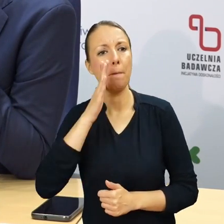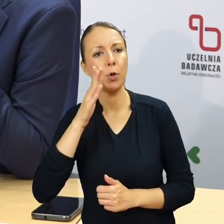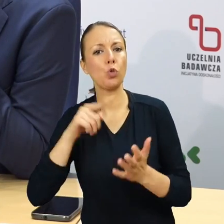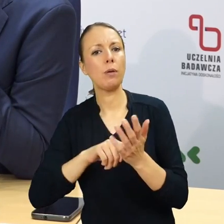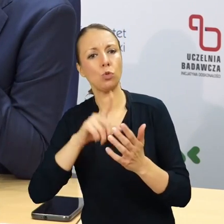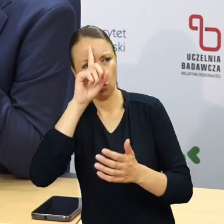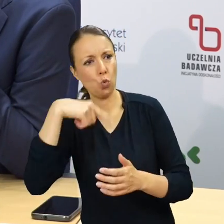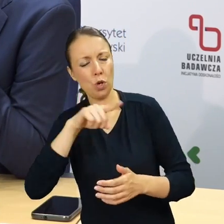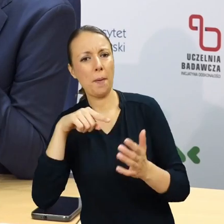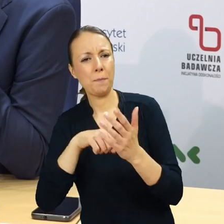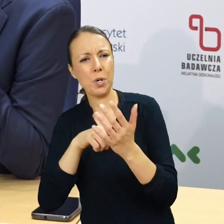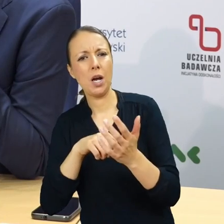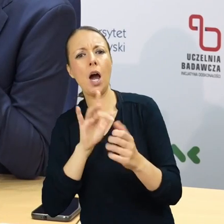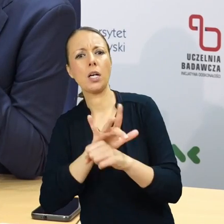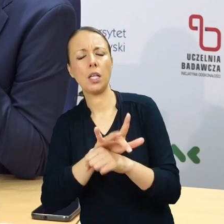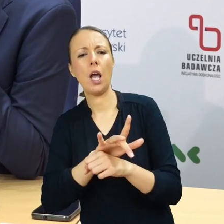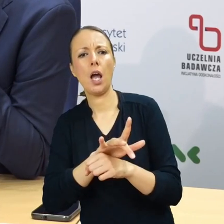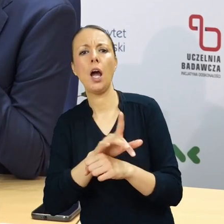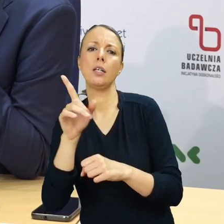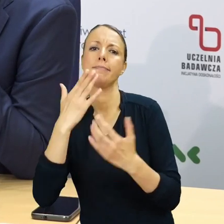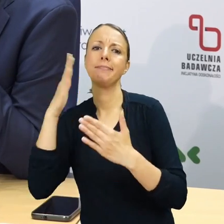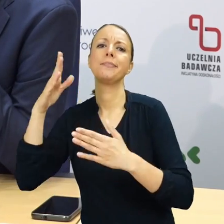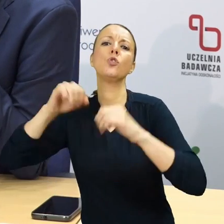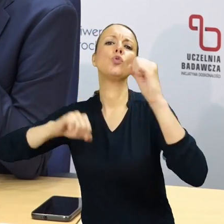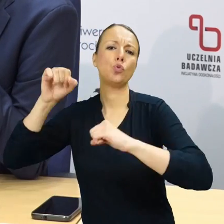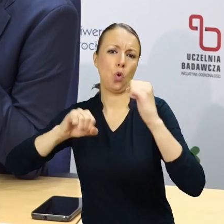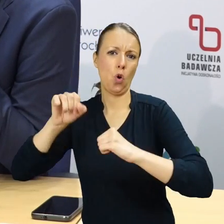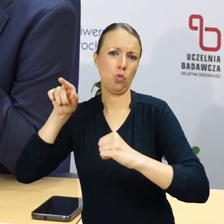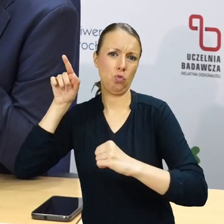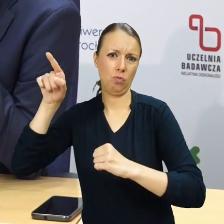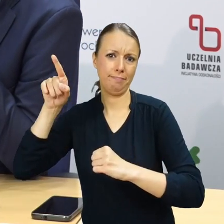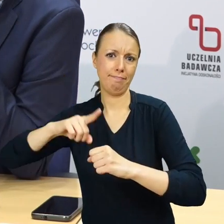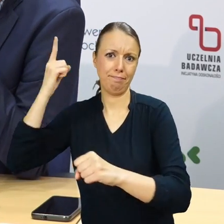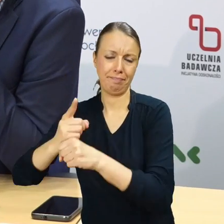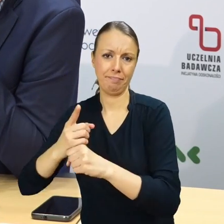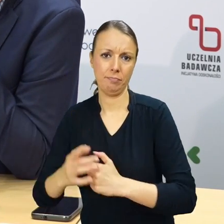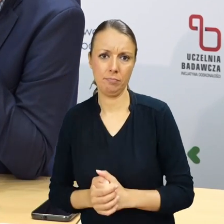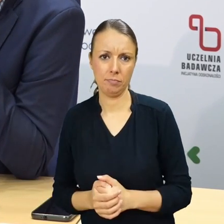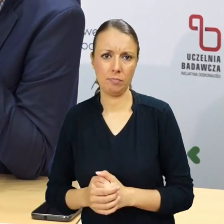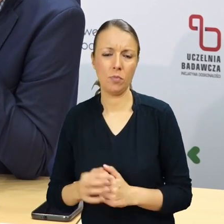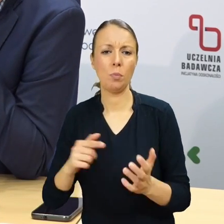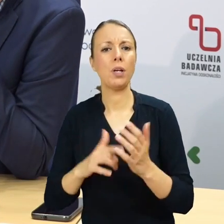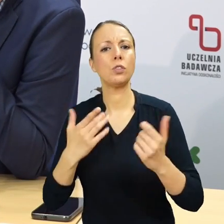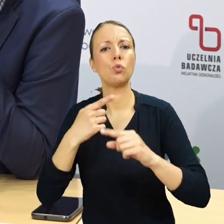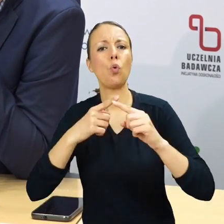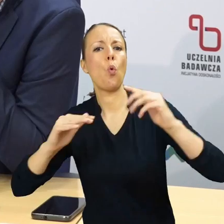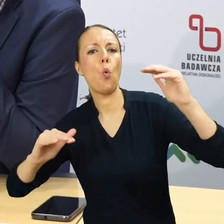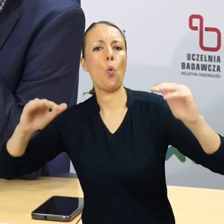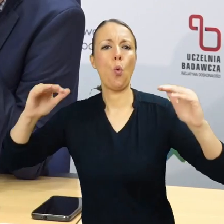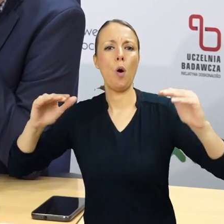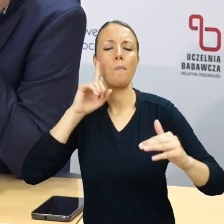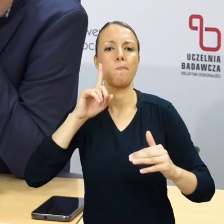końców sądowi orzekającemu. Bo to jest pytanie, mówię tu trochę w imieniu, dla zrównoważenia głosów, w imieniu pana profesora, pana